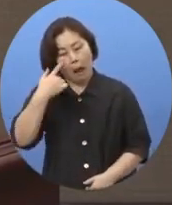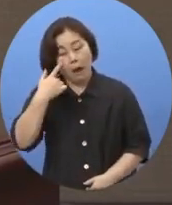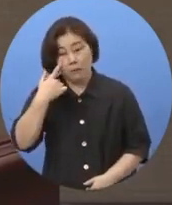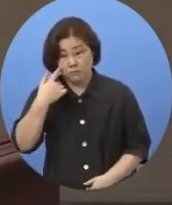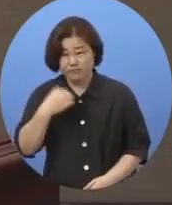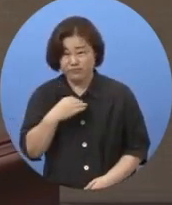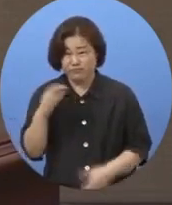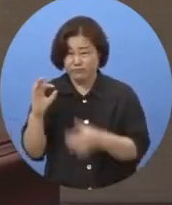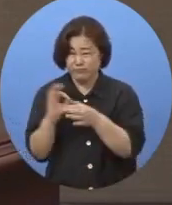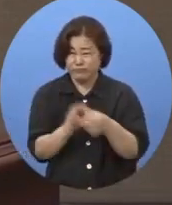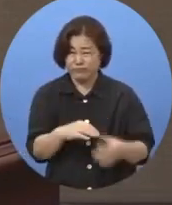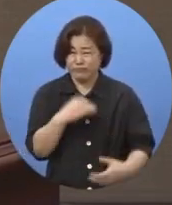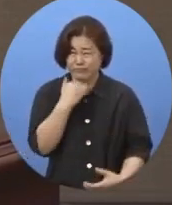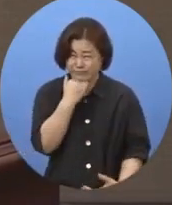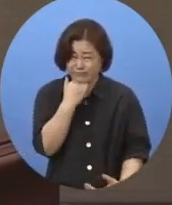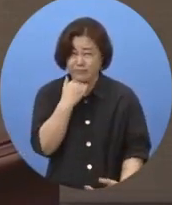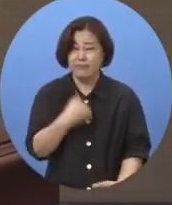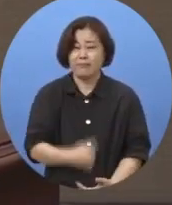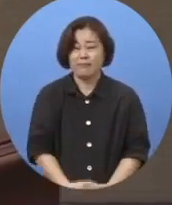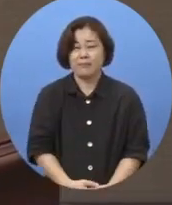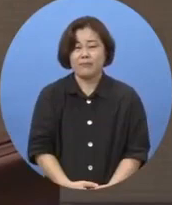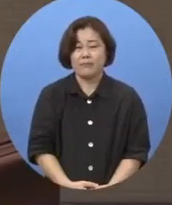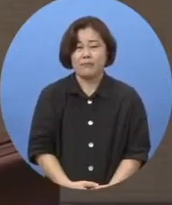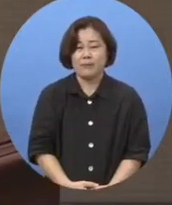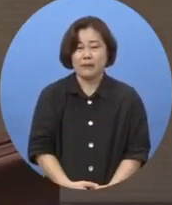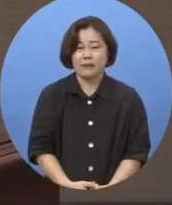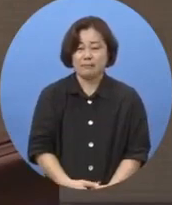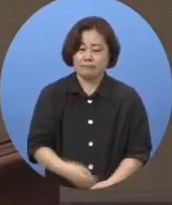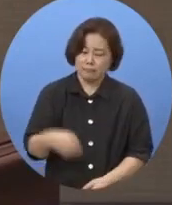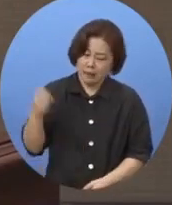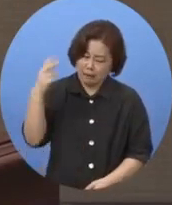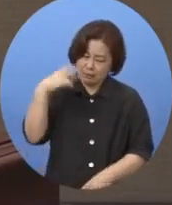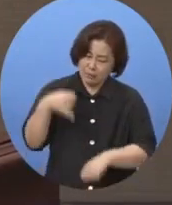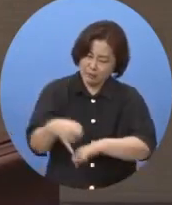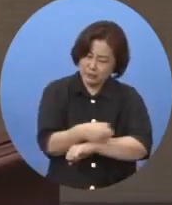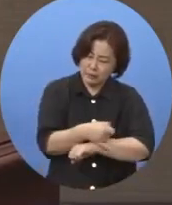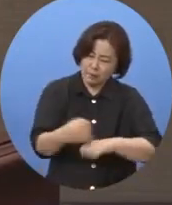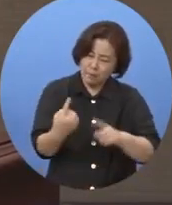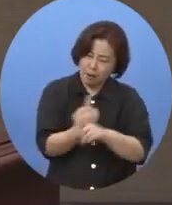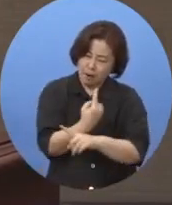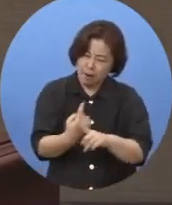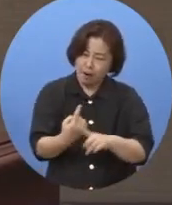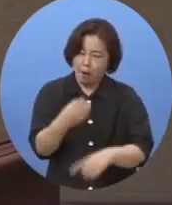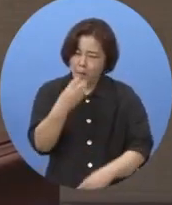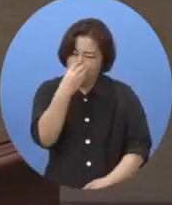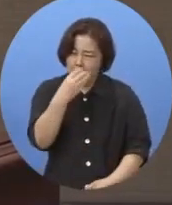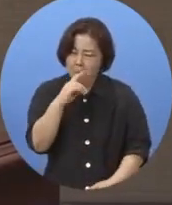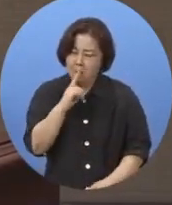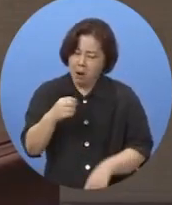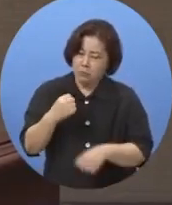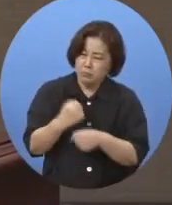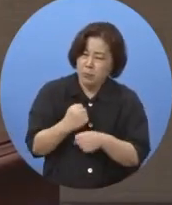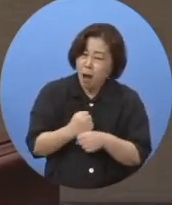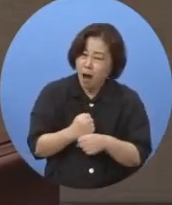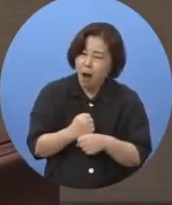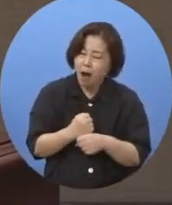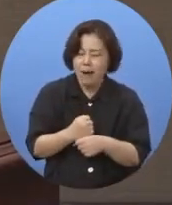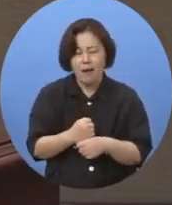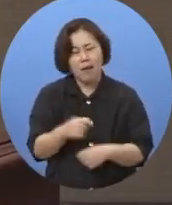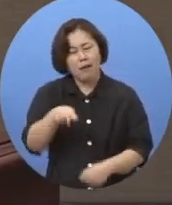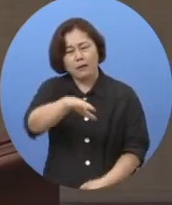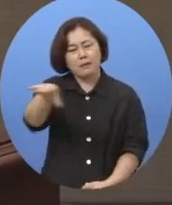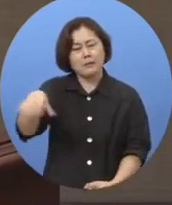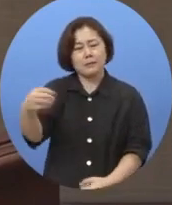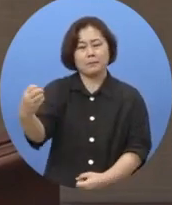건축공법과 뒤늦게 디자인 혁신까지 적용하겠다는 서울시 새로운 시대를 누가